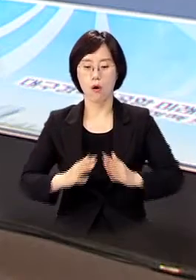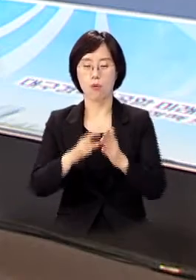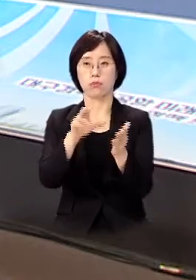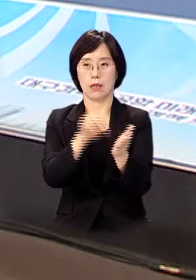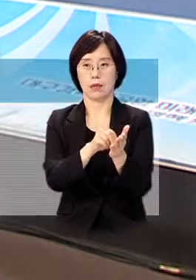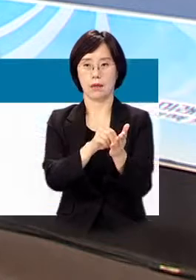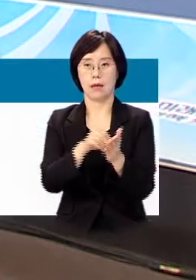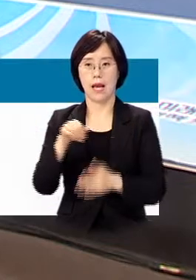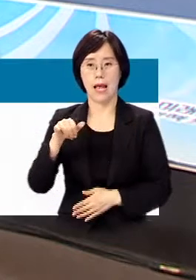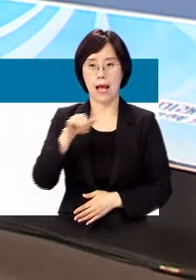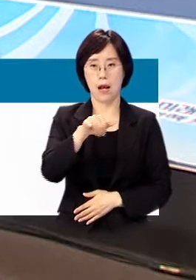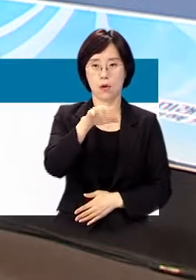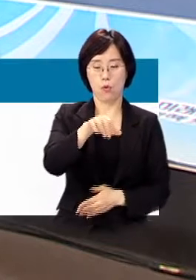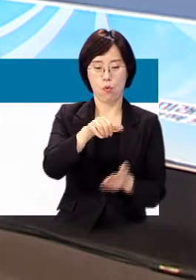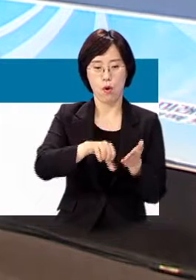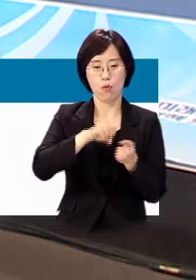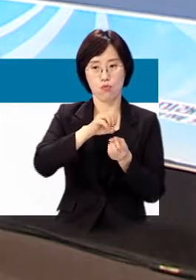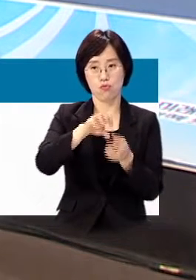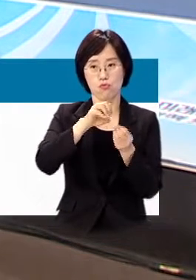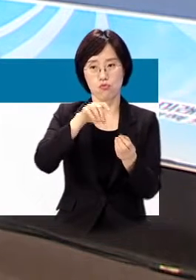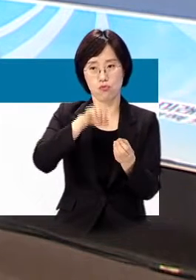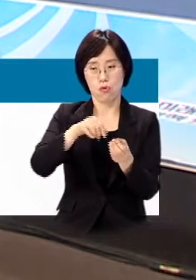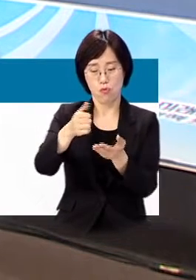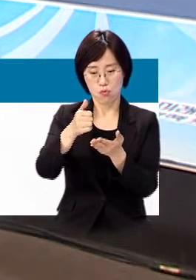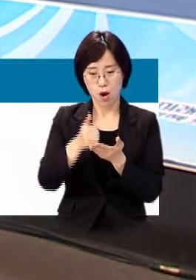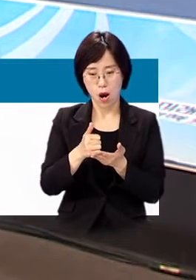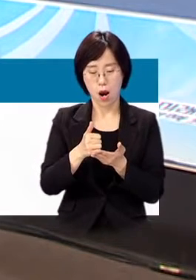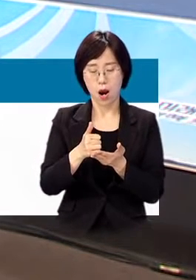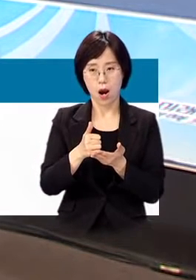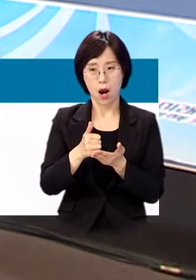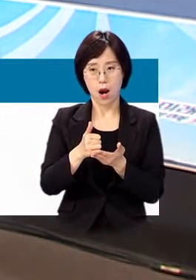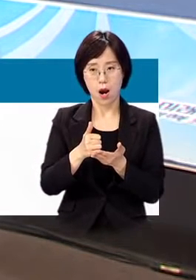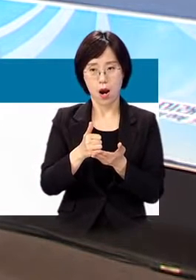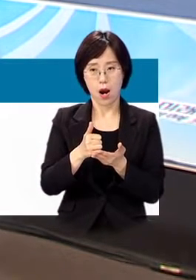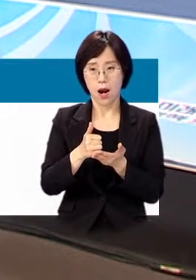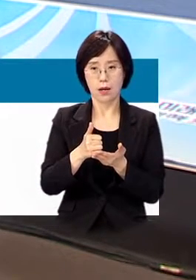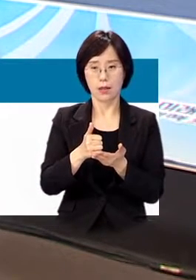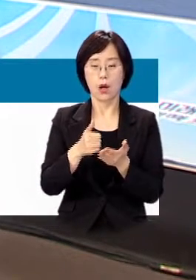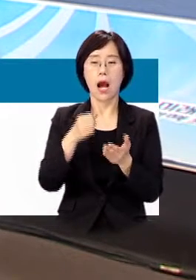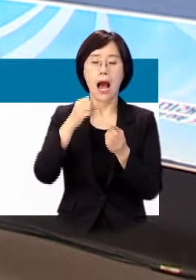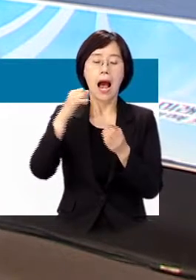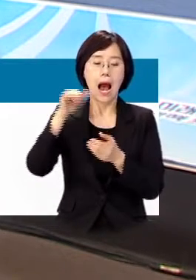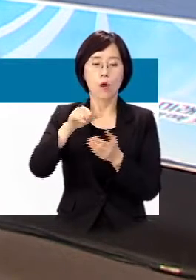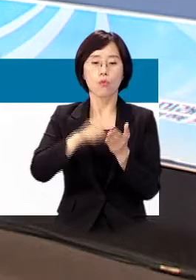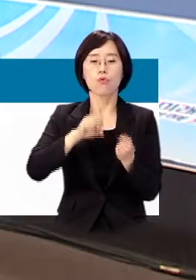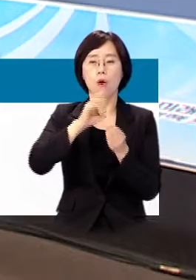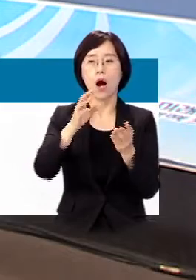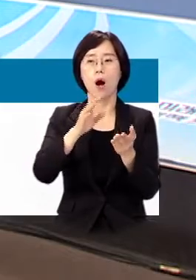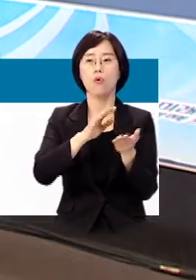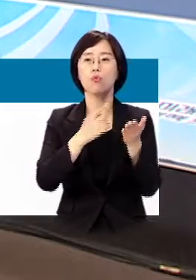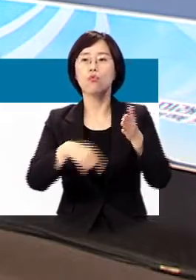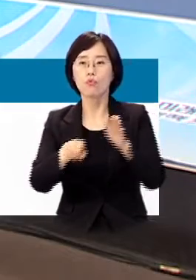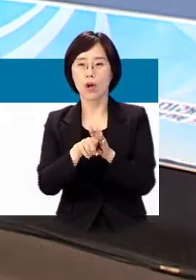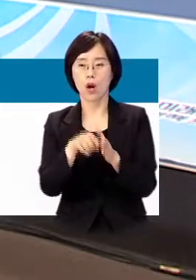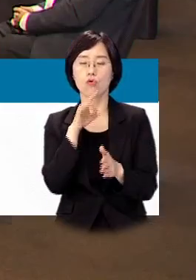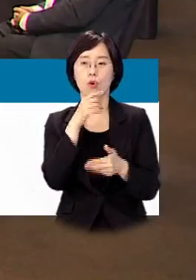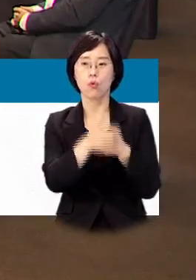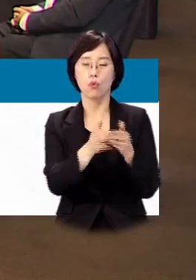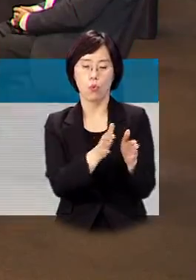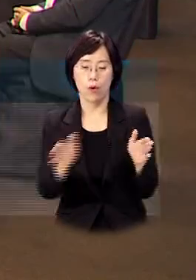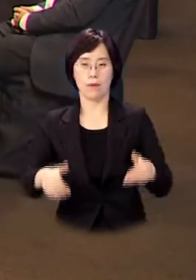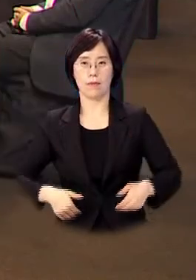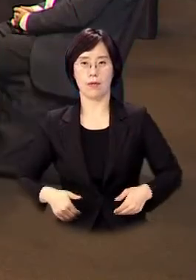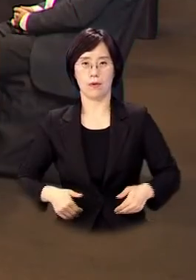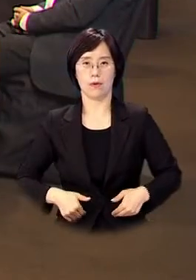항공 화물 물류 의 수요 자랄 위해서도 중앙고속도로 뜬 확장이 시급하다고 보여집니다